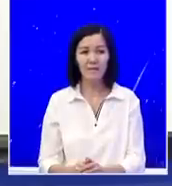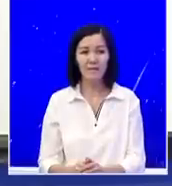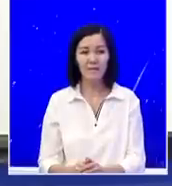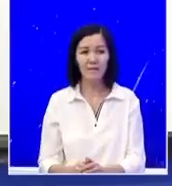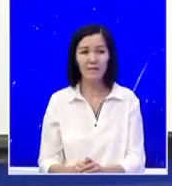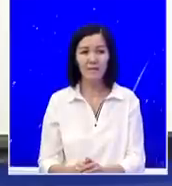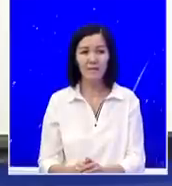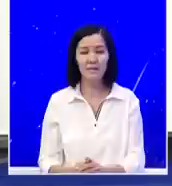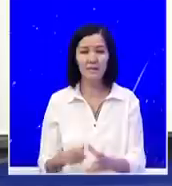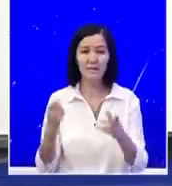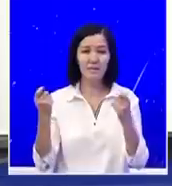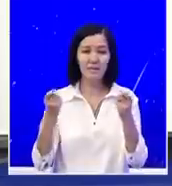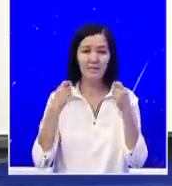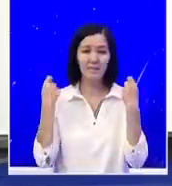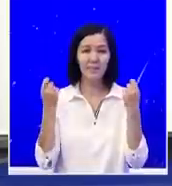Тойға